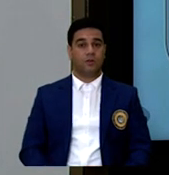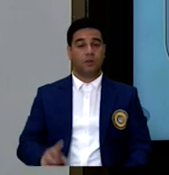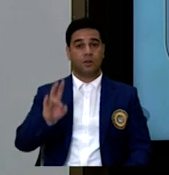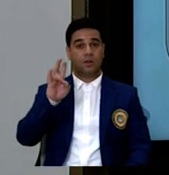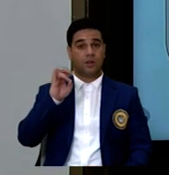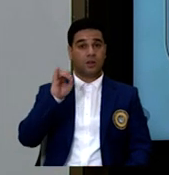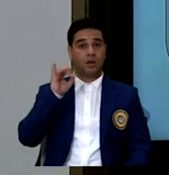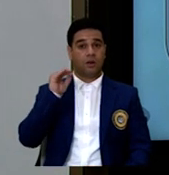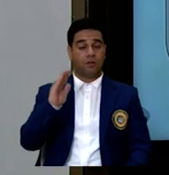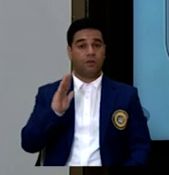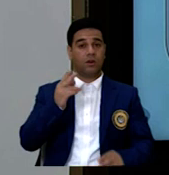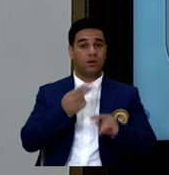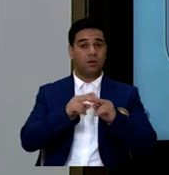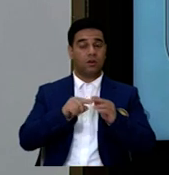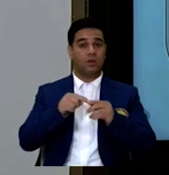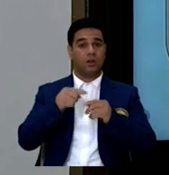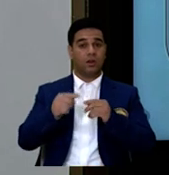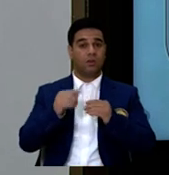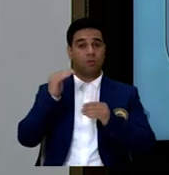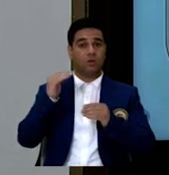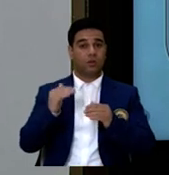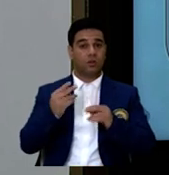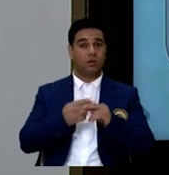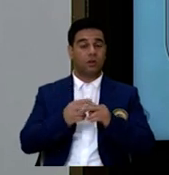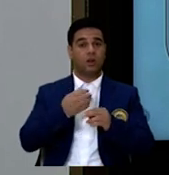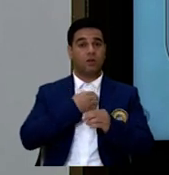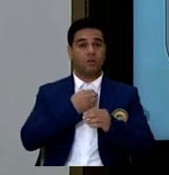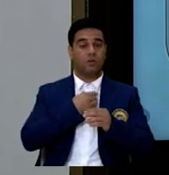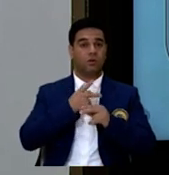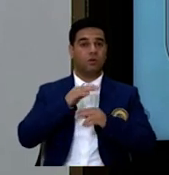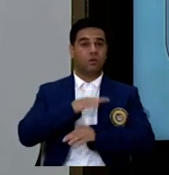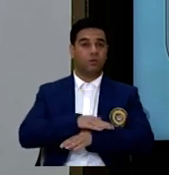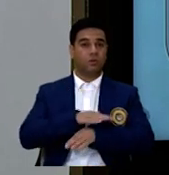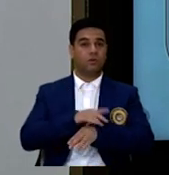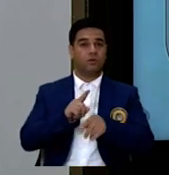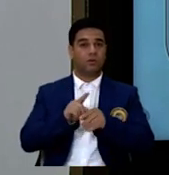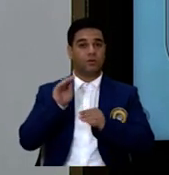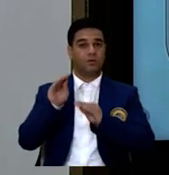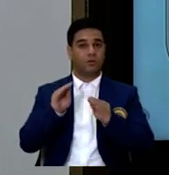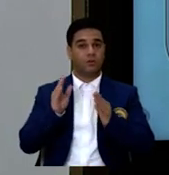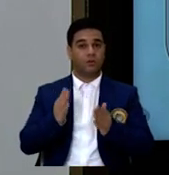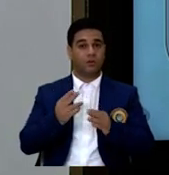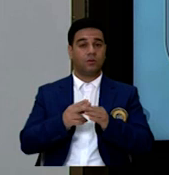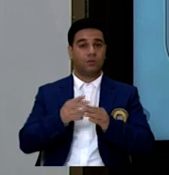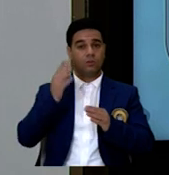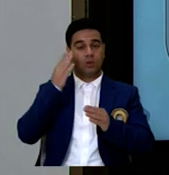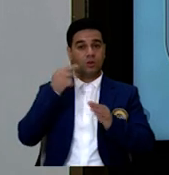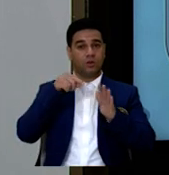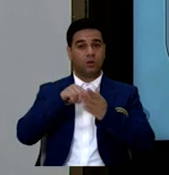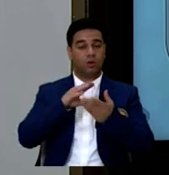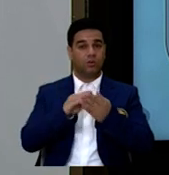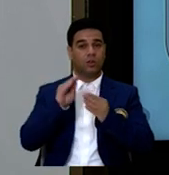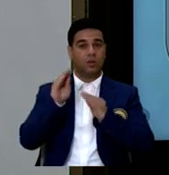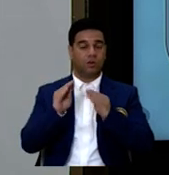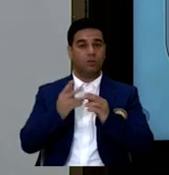Nerv sistemasining keyingi bosqichi hayvonlarning xulq-atvorini ta'minlaydigan bosh miyaning